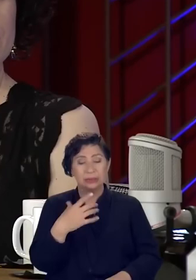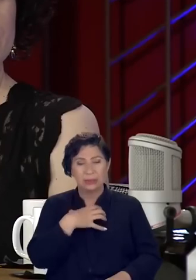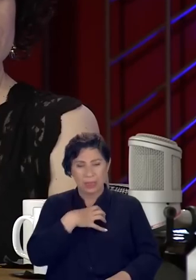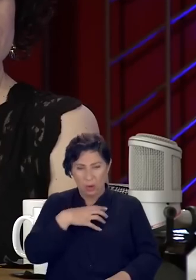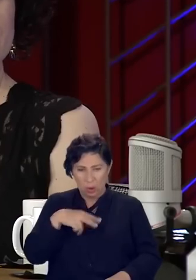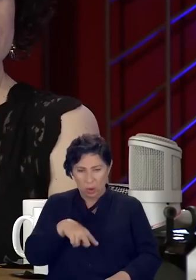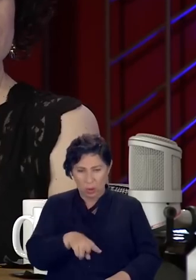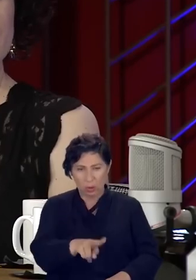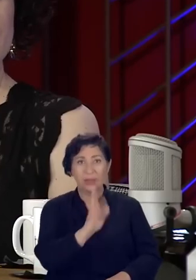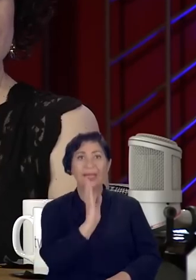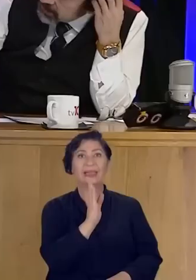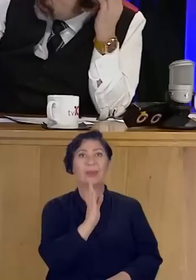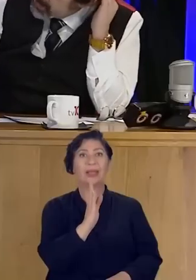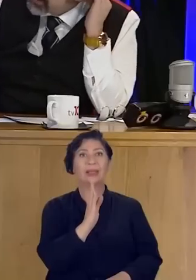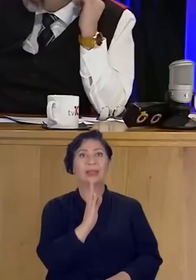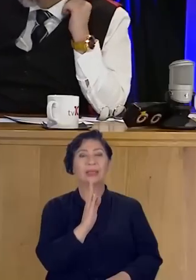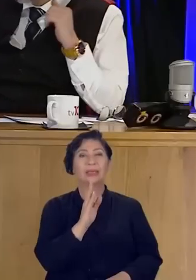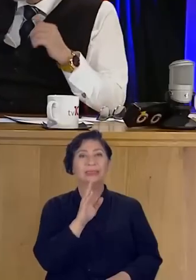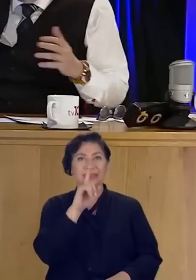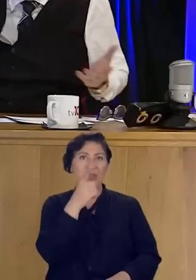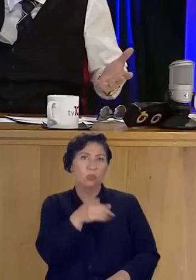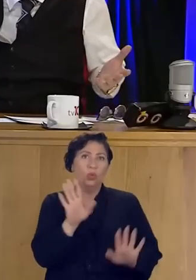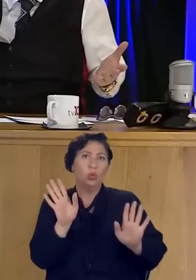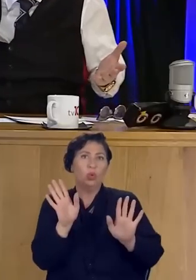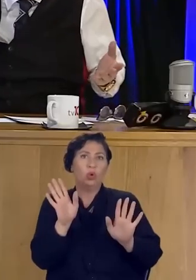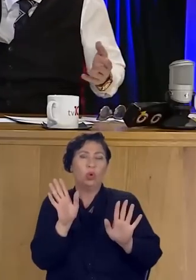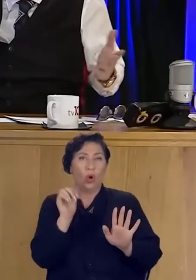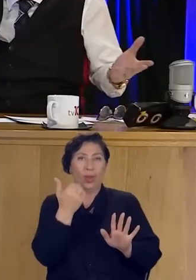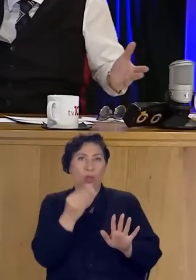kendi yolunu çizebilmek. Aslında mesele sadece bu. Yani